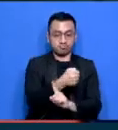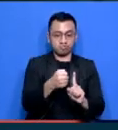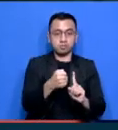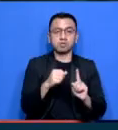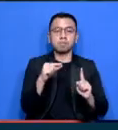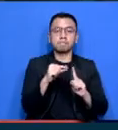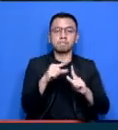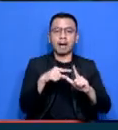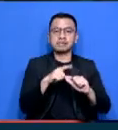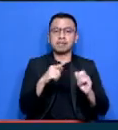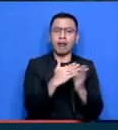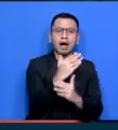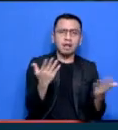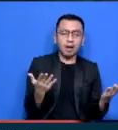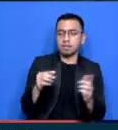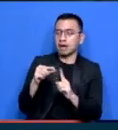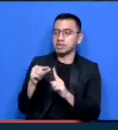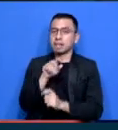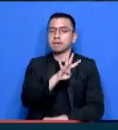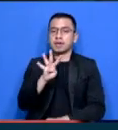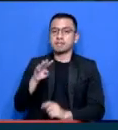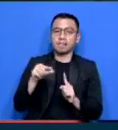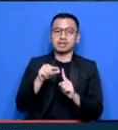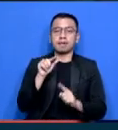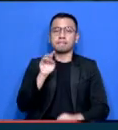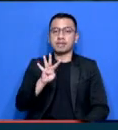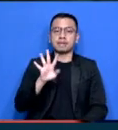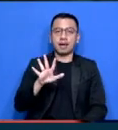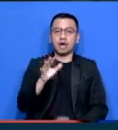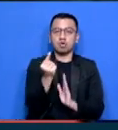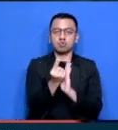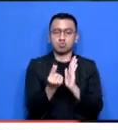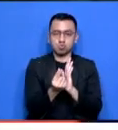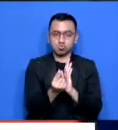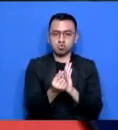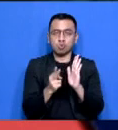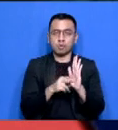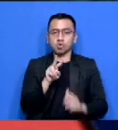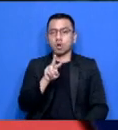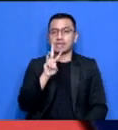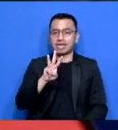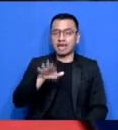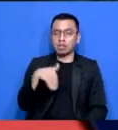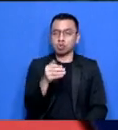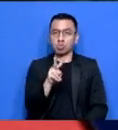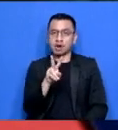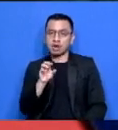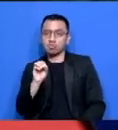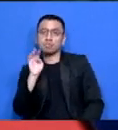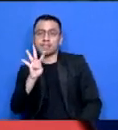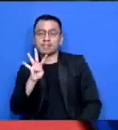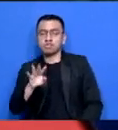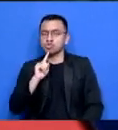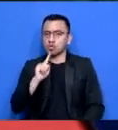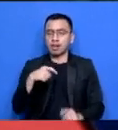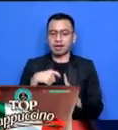untuk pasal yang disangkakan yaitu pasal 44 dan pasal 45 undang-undang RI nomor 23 tahun 2004 ini terkait